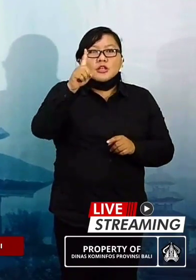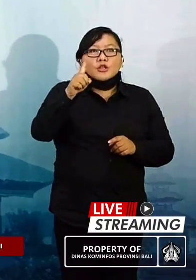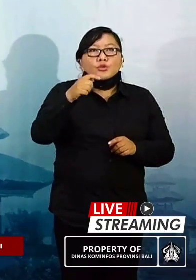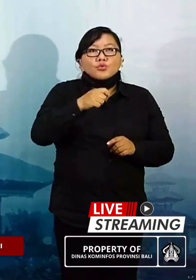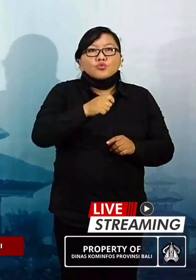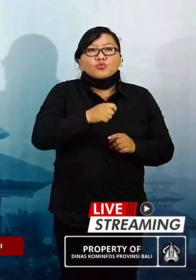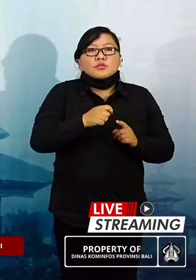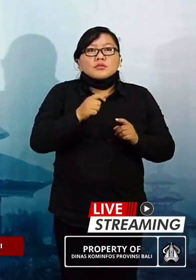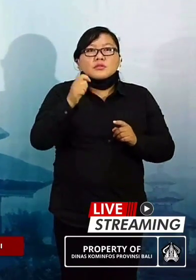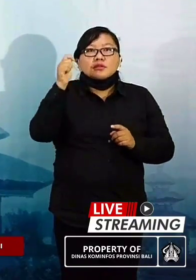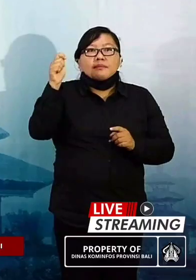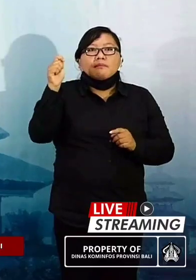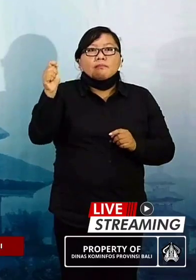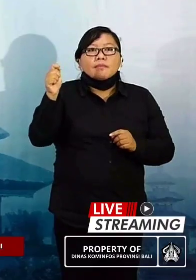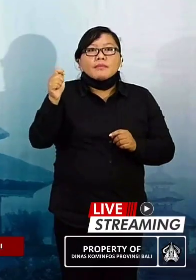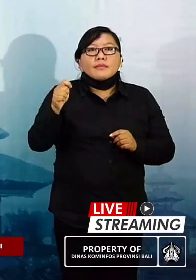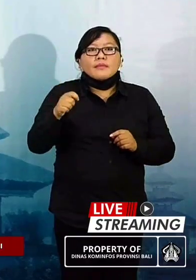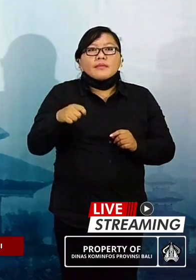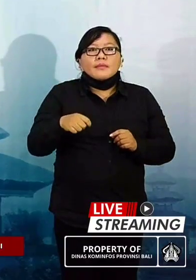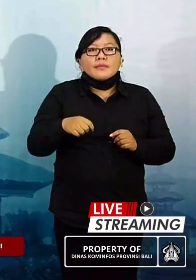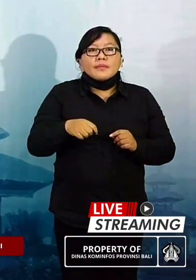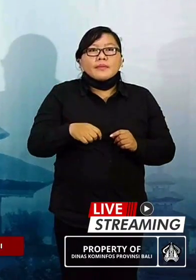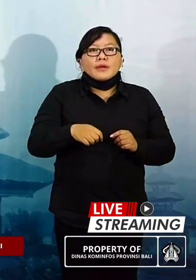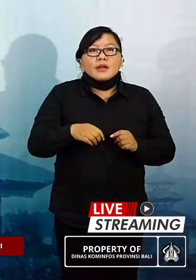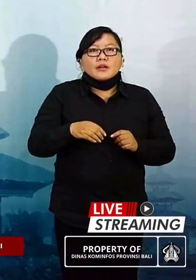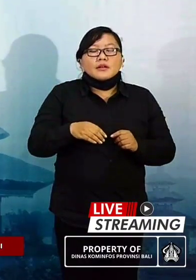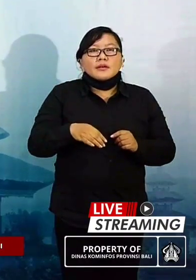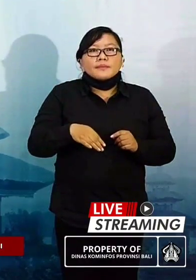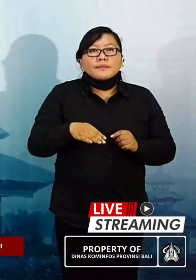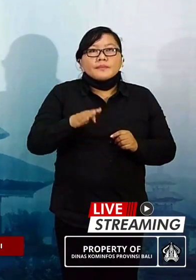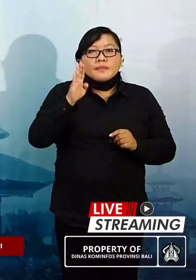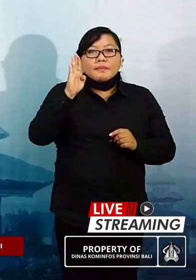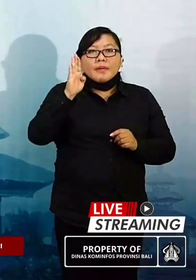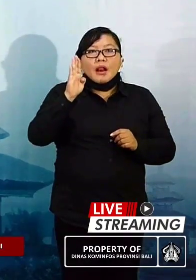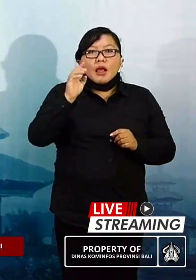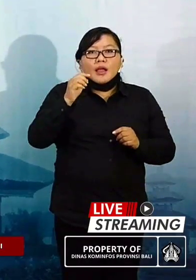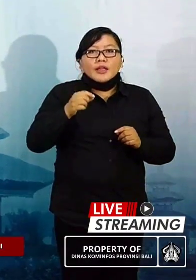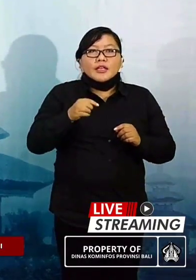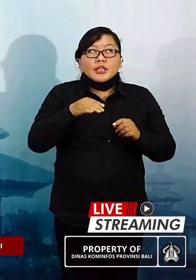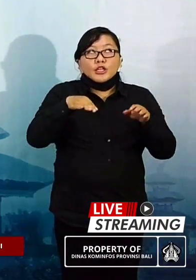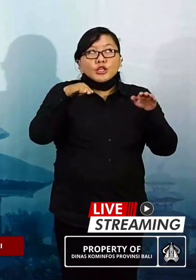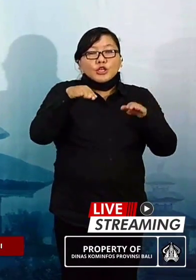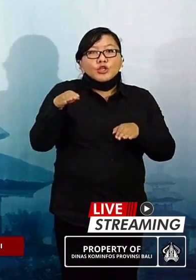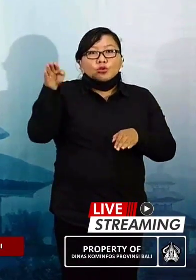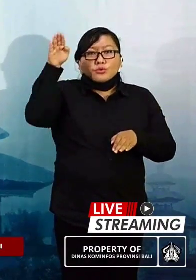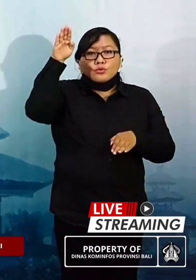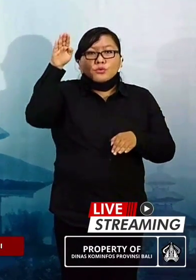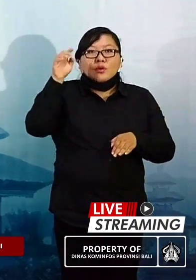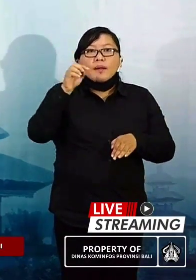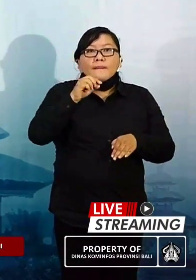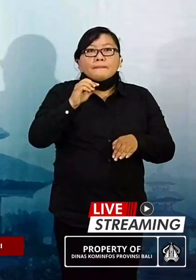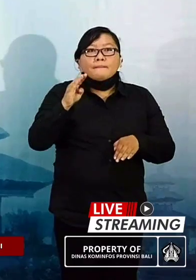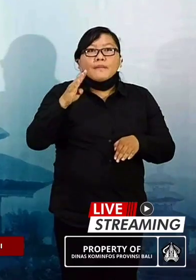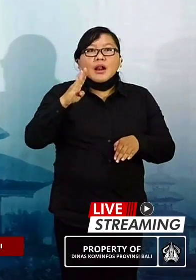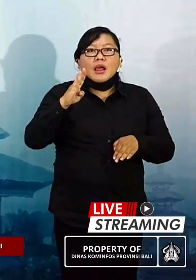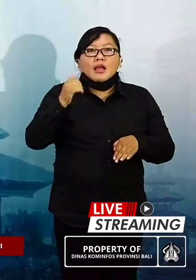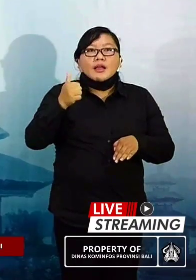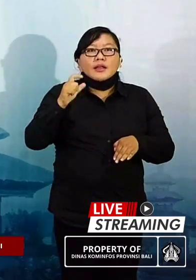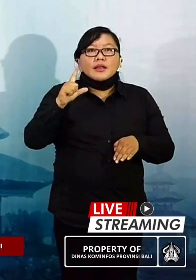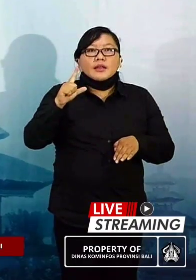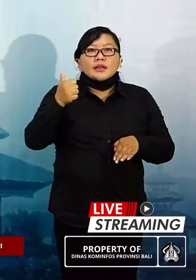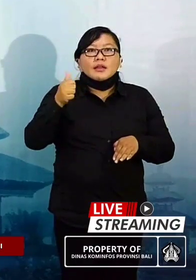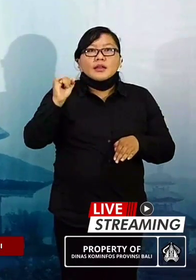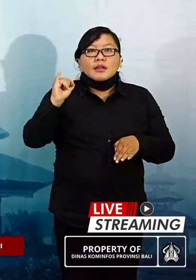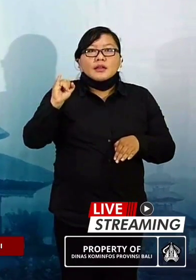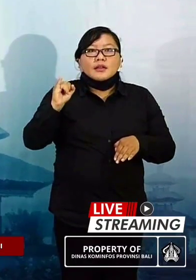yakni Gedung Balai Diklat yang dimiliki oleh Hai Badan Pemeriksa Keuangan provinsi Bali